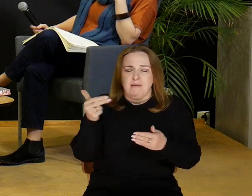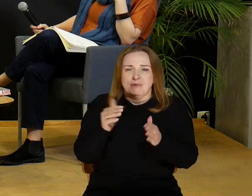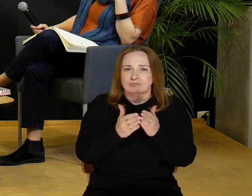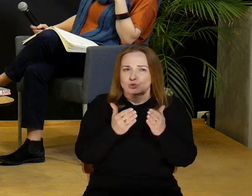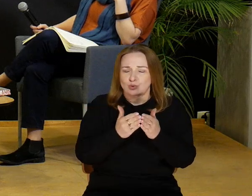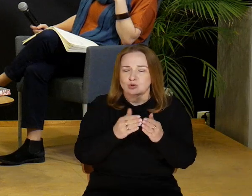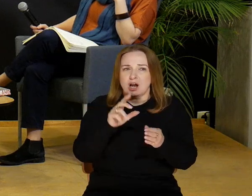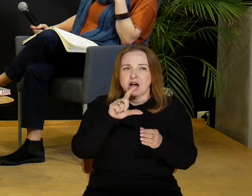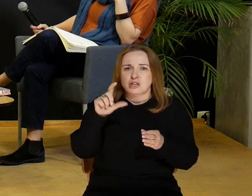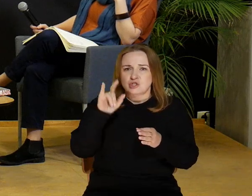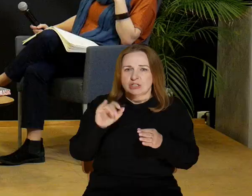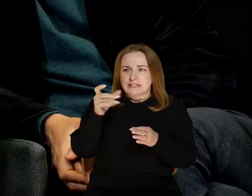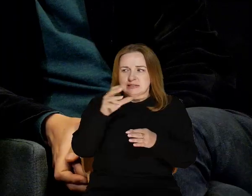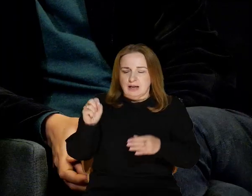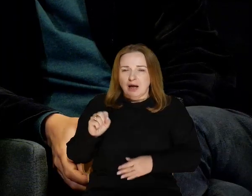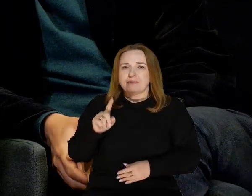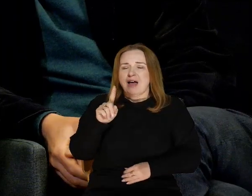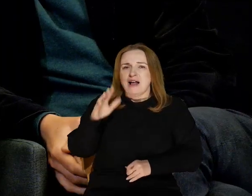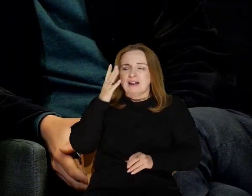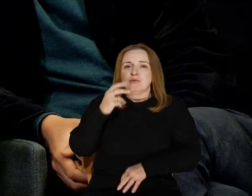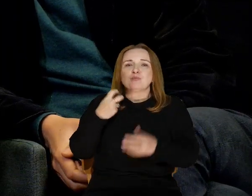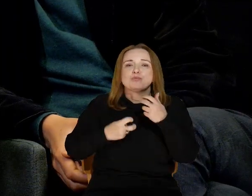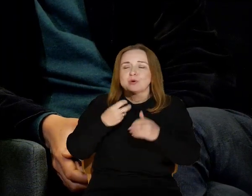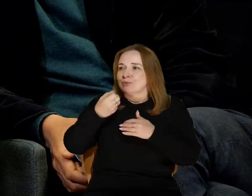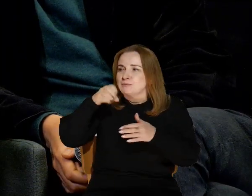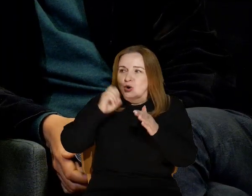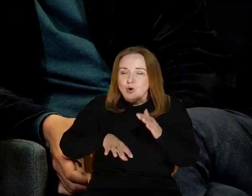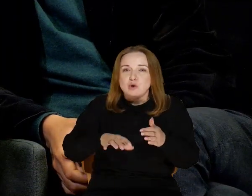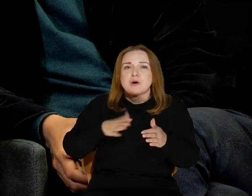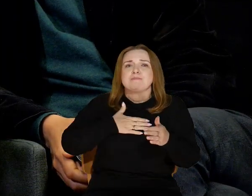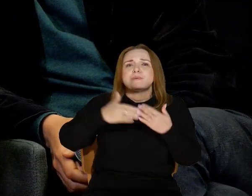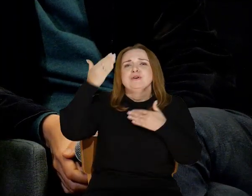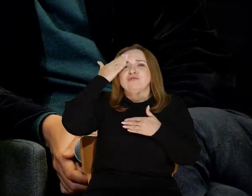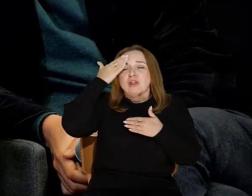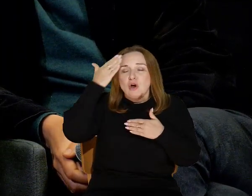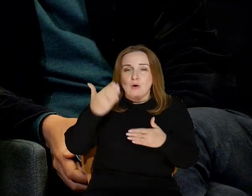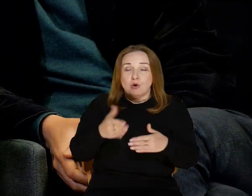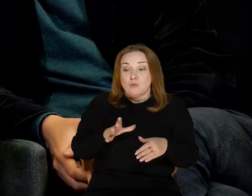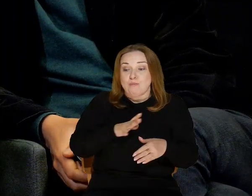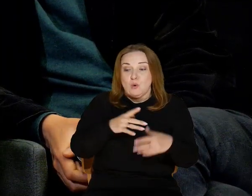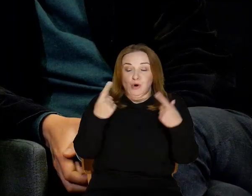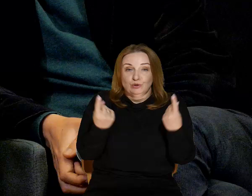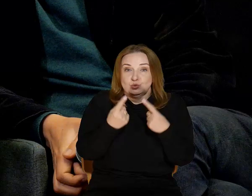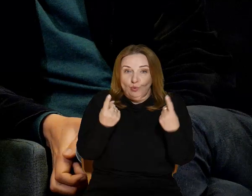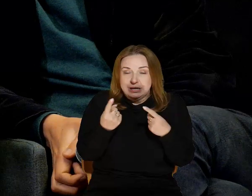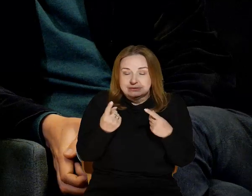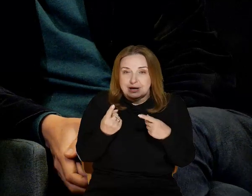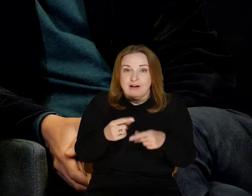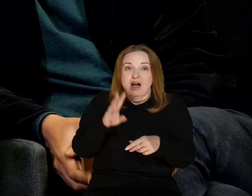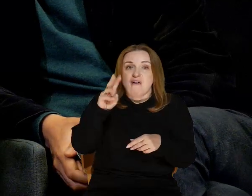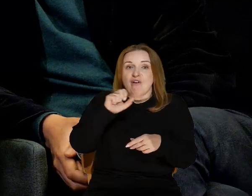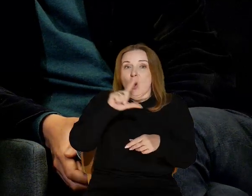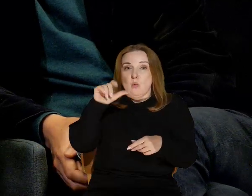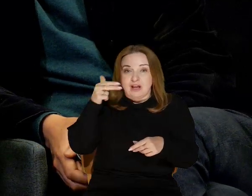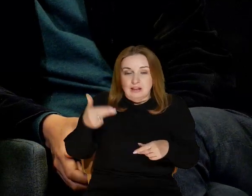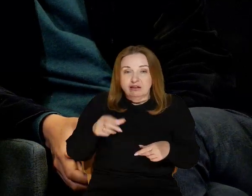blokadach, ale jeszcze bardziej skomplikowany, ponieważ ja jeszcze miałam świadomość, że z kolei właśnie rzeź